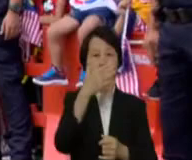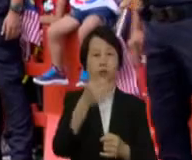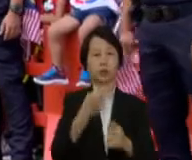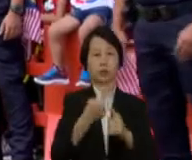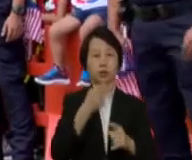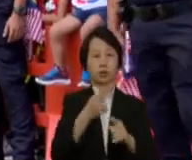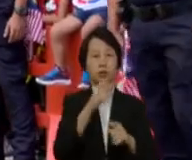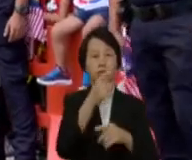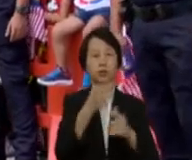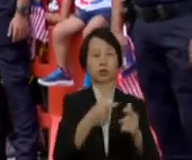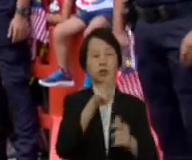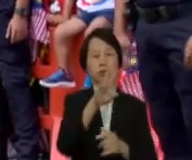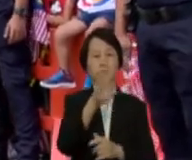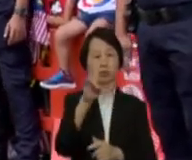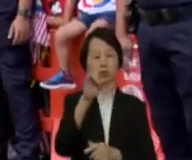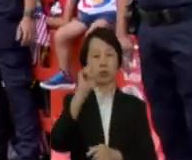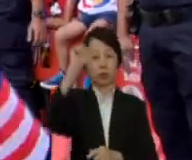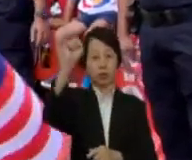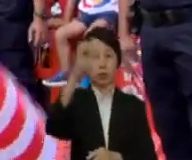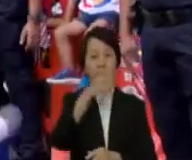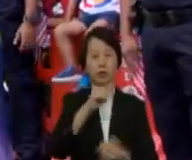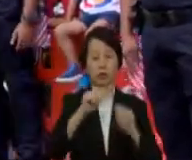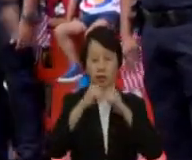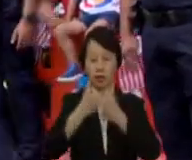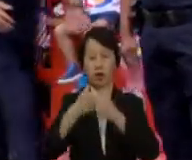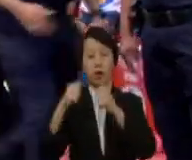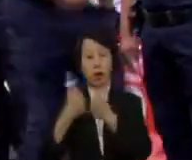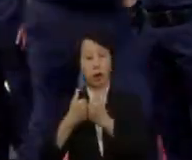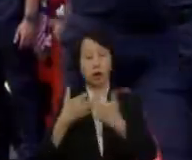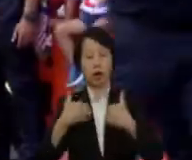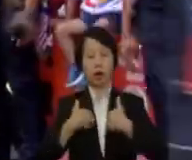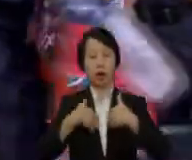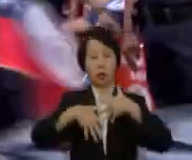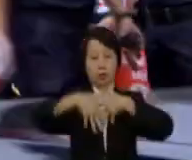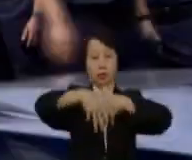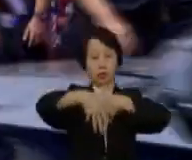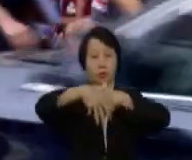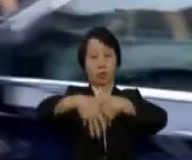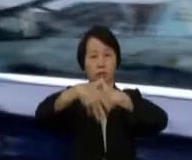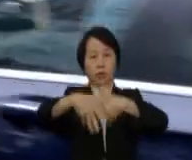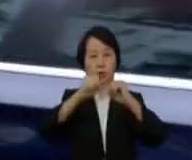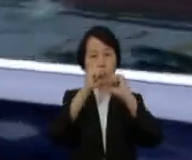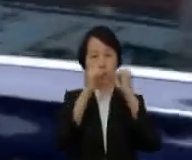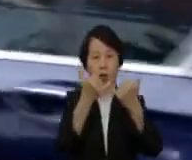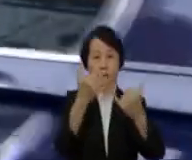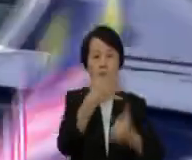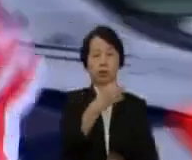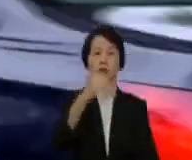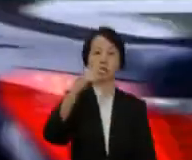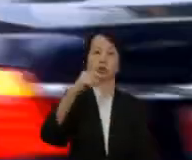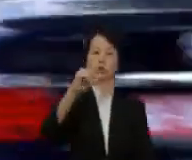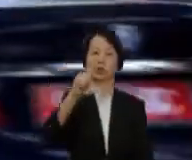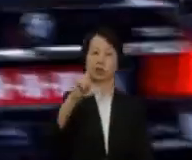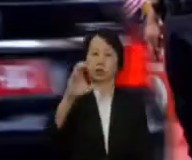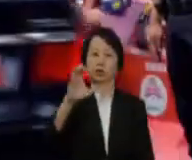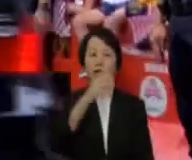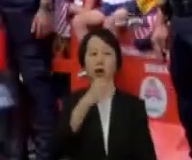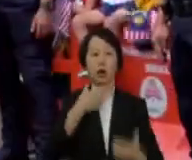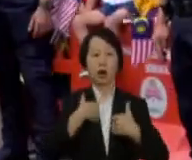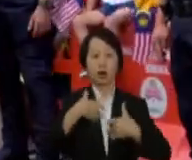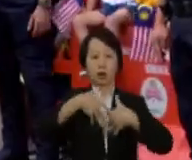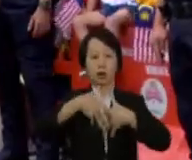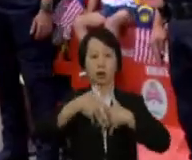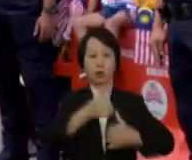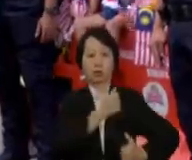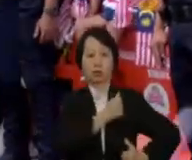daripada 27 kementerian dan juga agensi di bawahnya. Ada juga perarakan daripada pihak syarikat dan juga GLC. Ada juga perarakan daripada